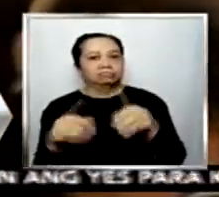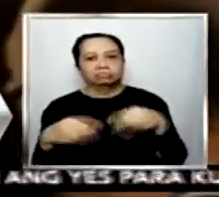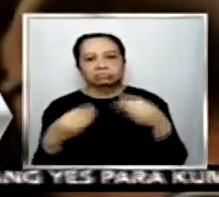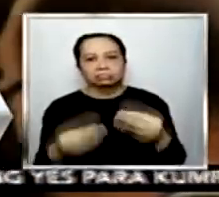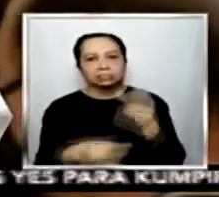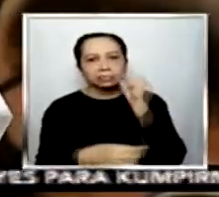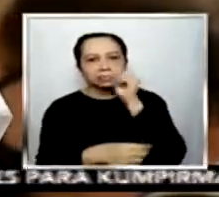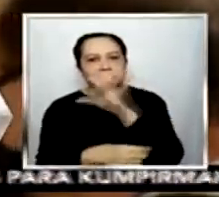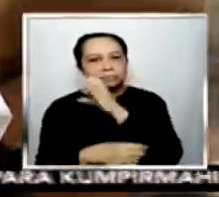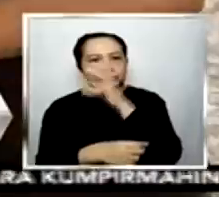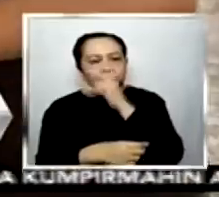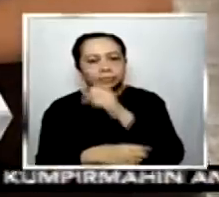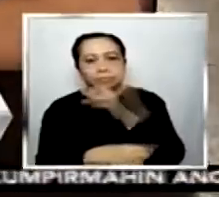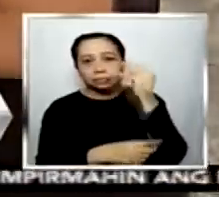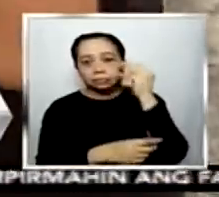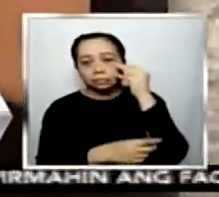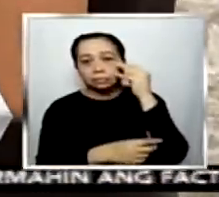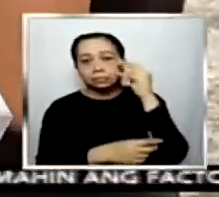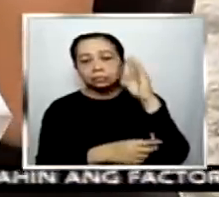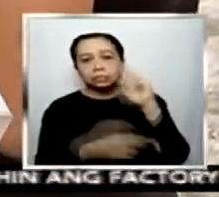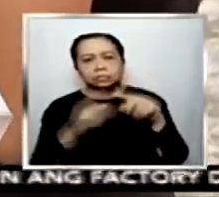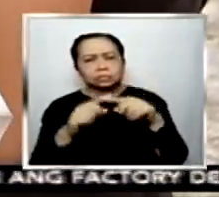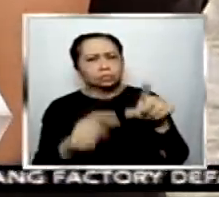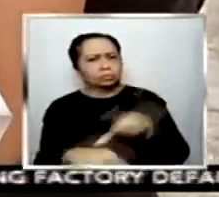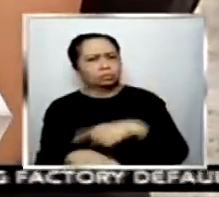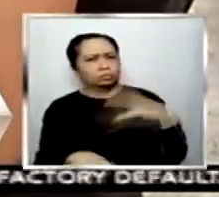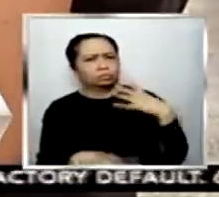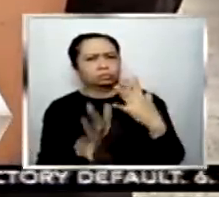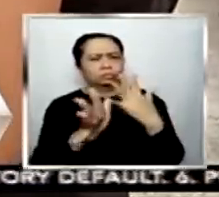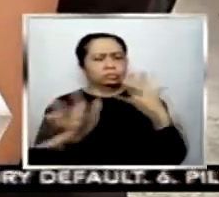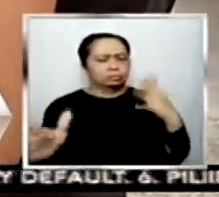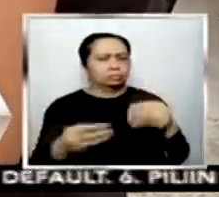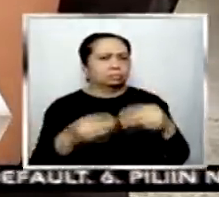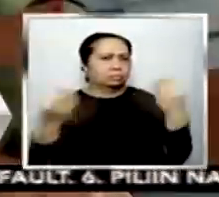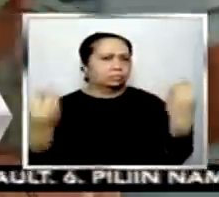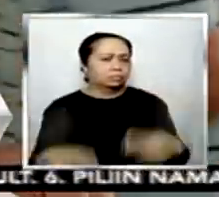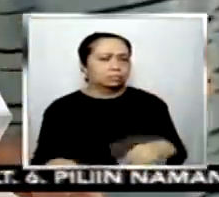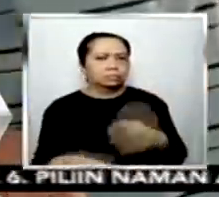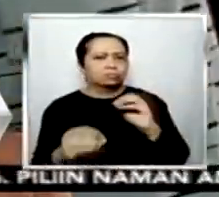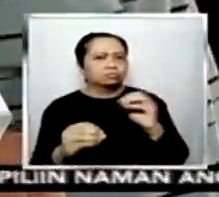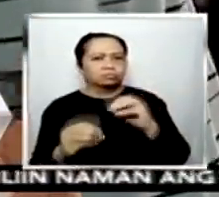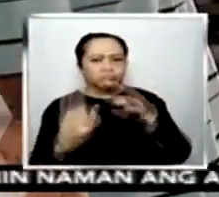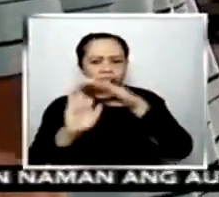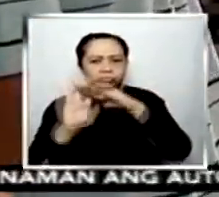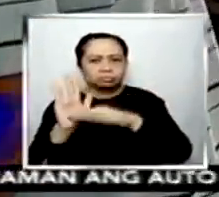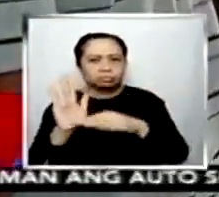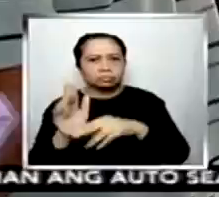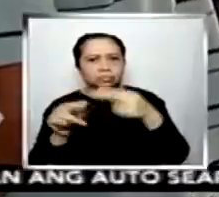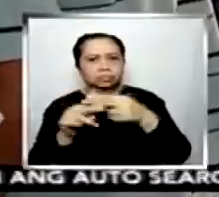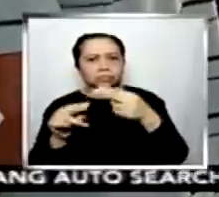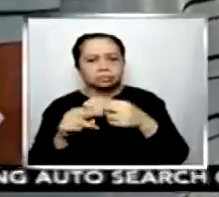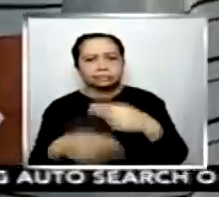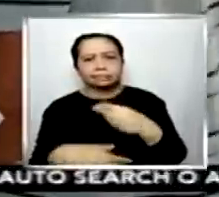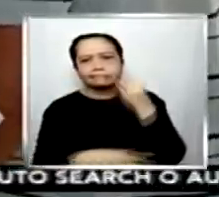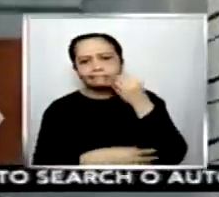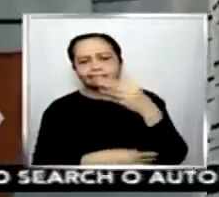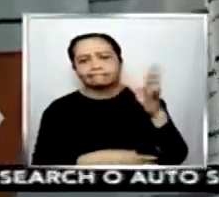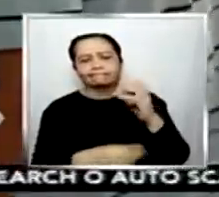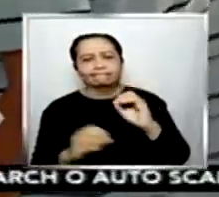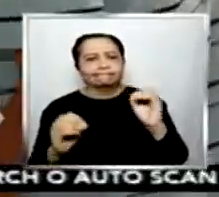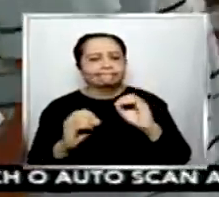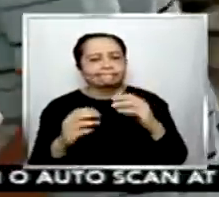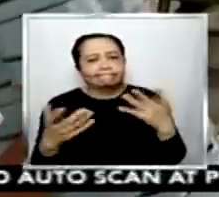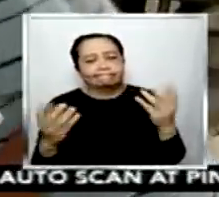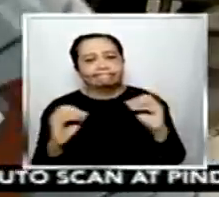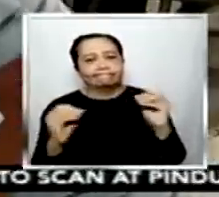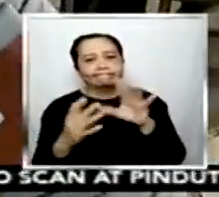na si Muhammad Buisa na matagal pa namang pumila. Wala raw kasi siya sa master list. Tao mo ay lang kami kaya wala man kami magawa kaya